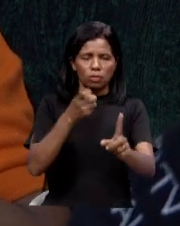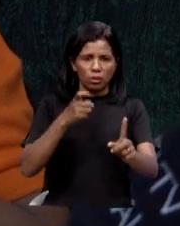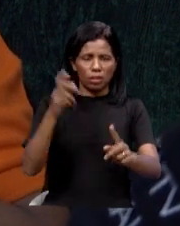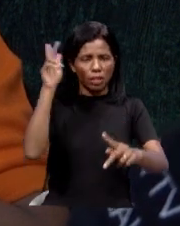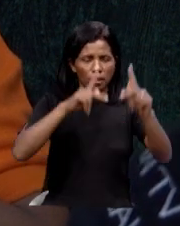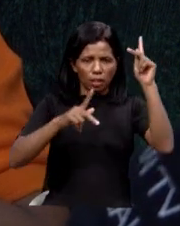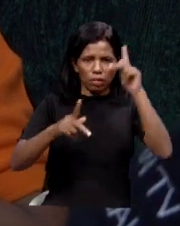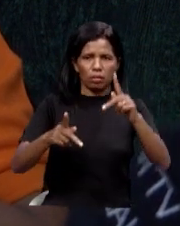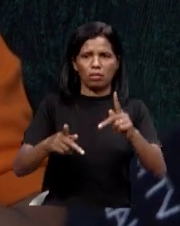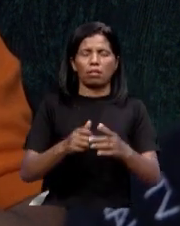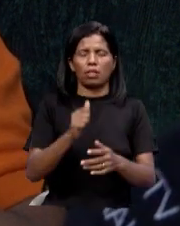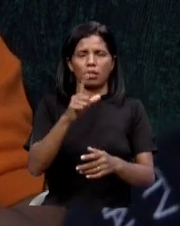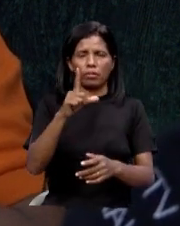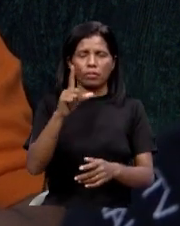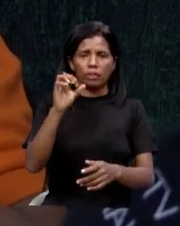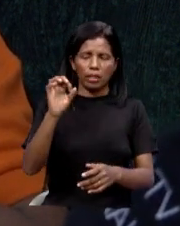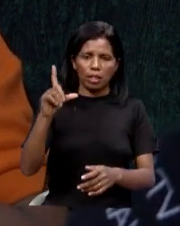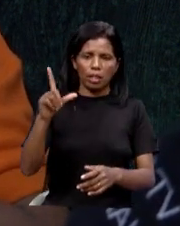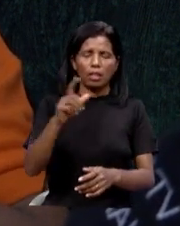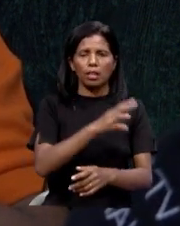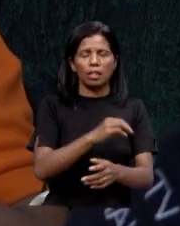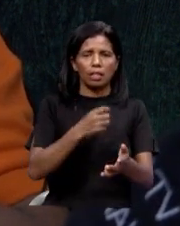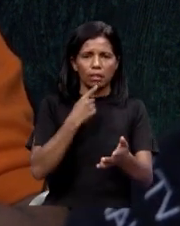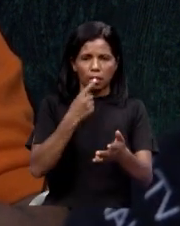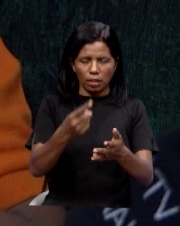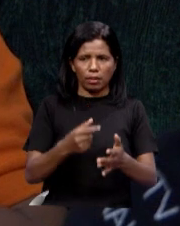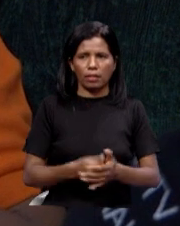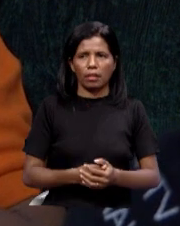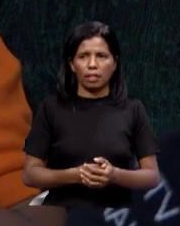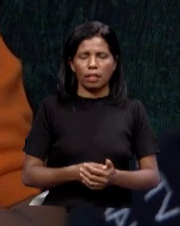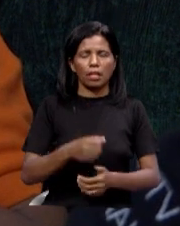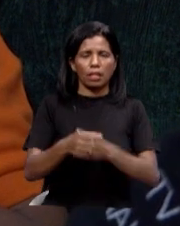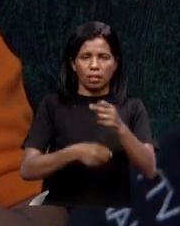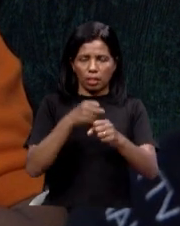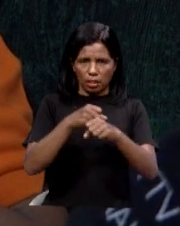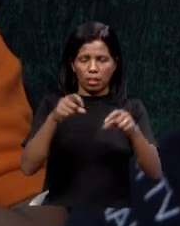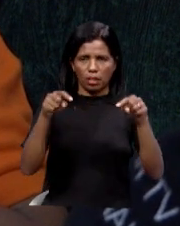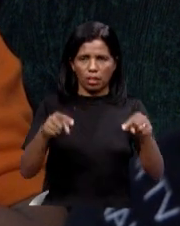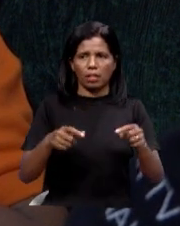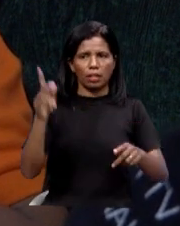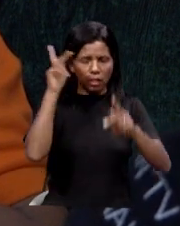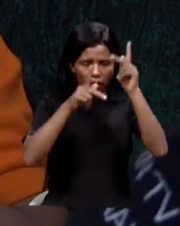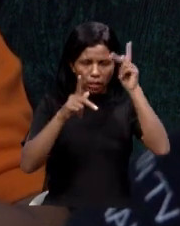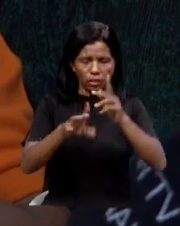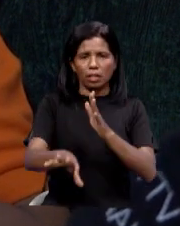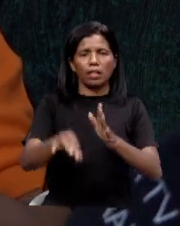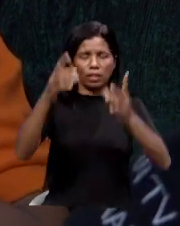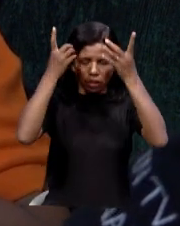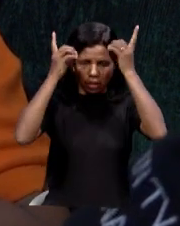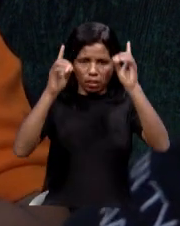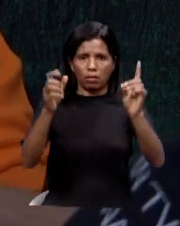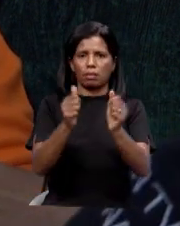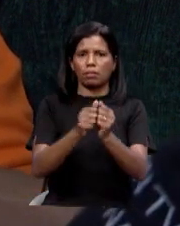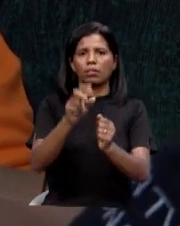Alfela temi resultadu husi kasu tuan sira katinang idane kazu hetan desizaun atus rua